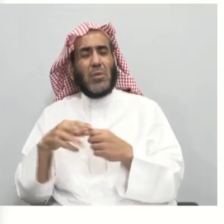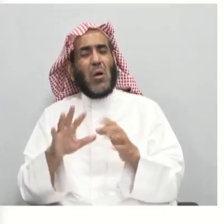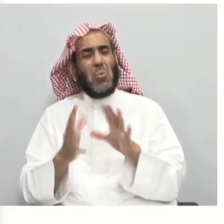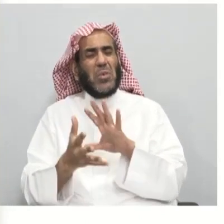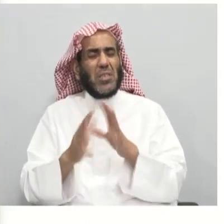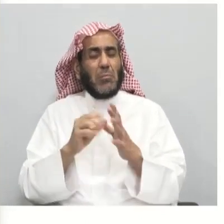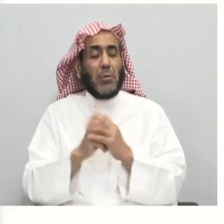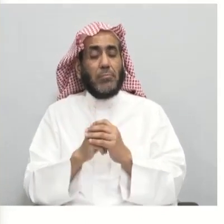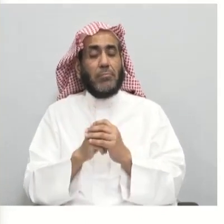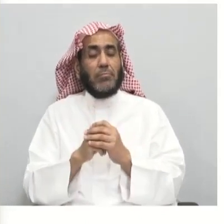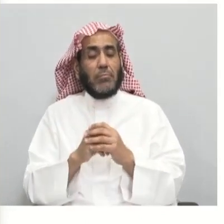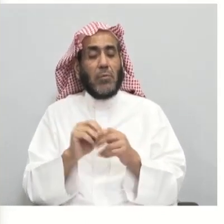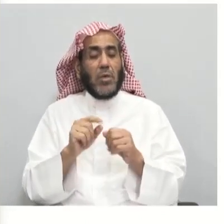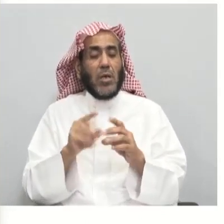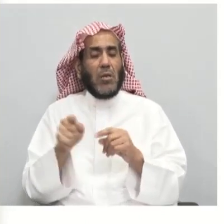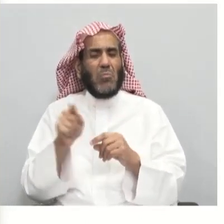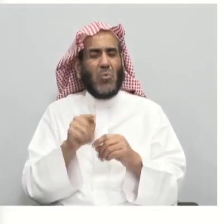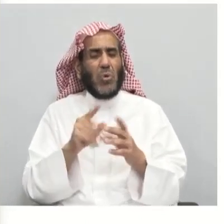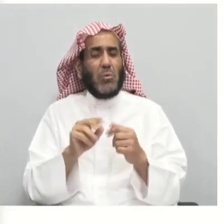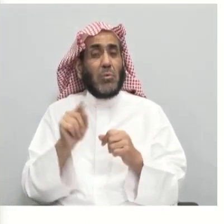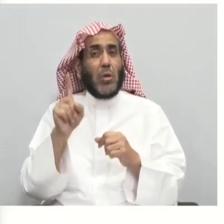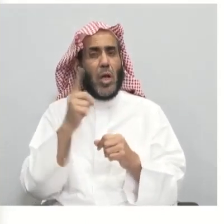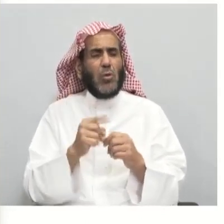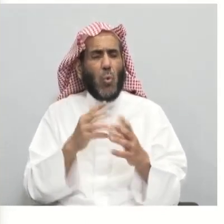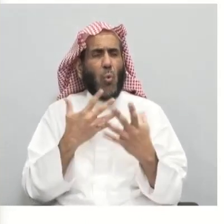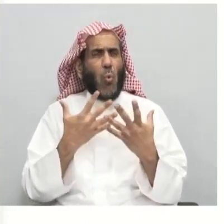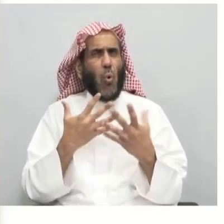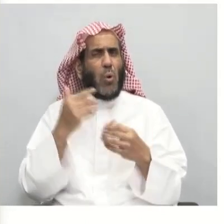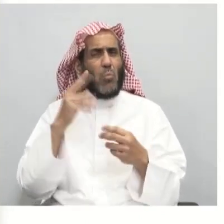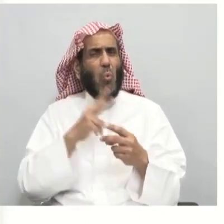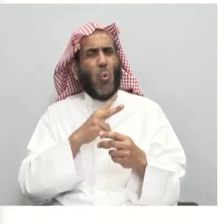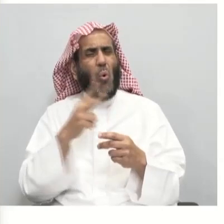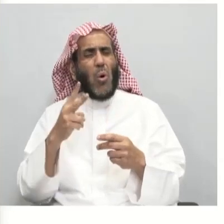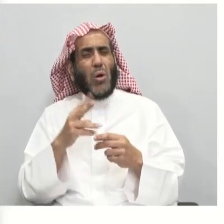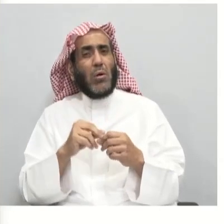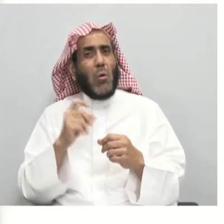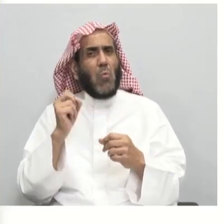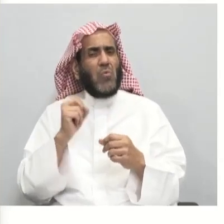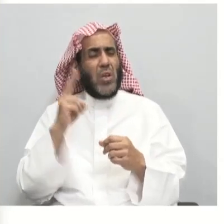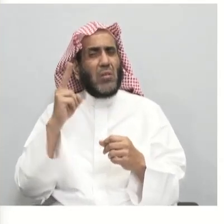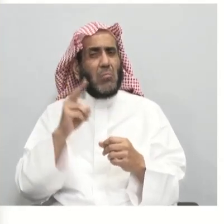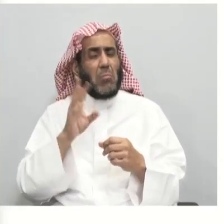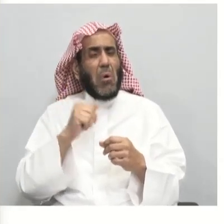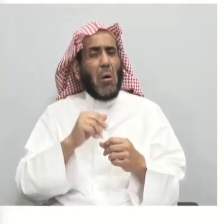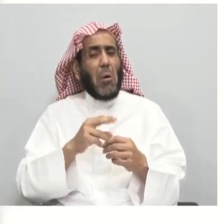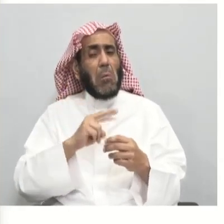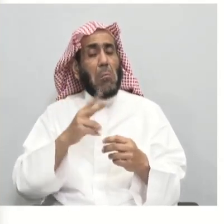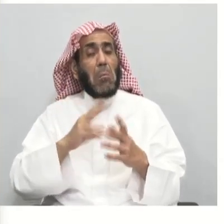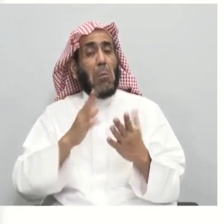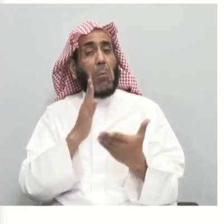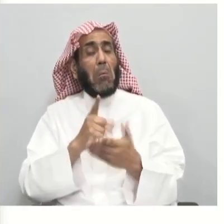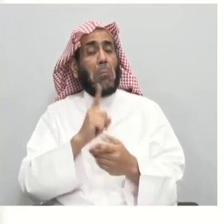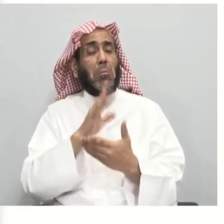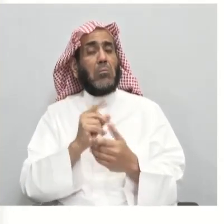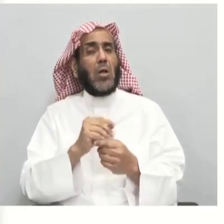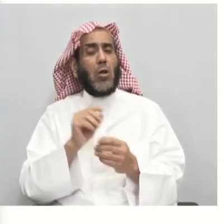احتمال علامه التعجب هنا تدل على راي غريب او فكره غير مسلم بها